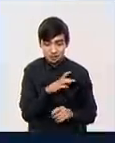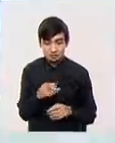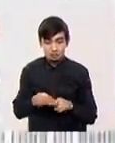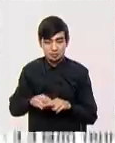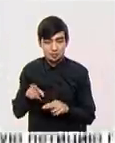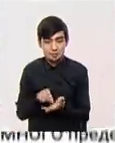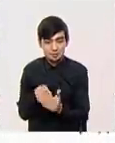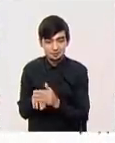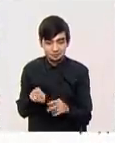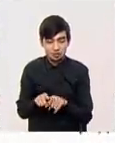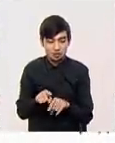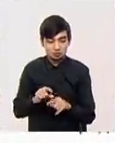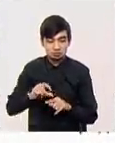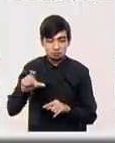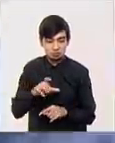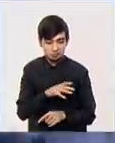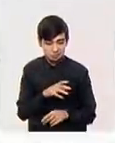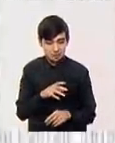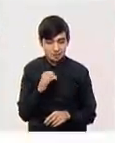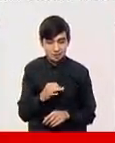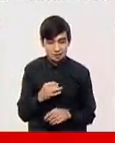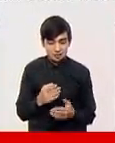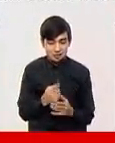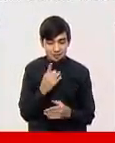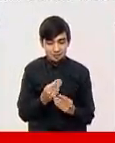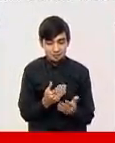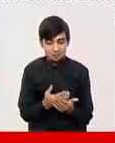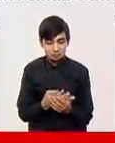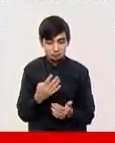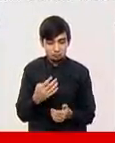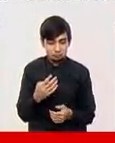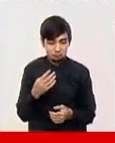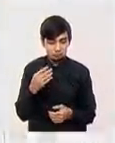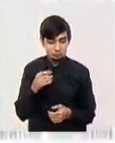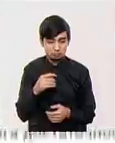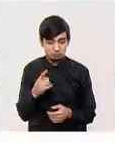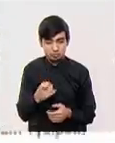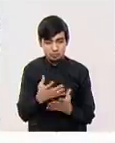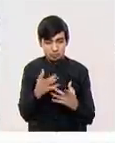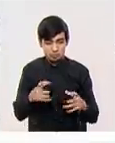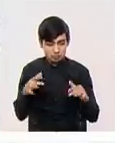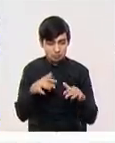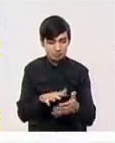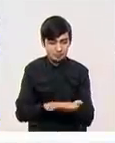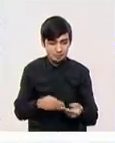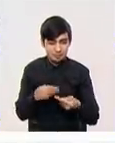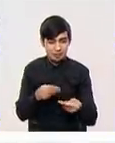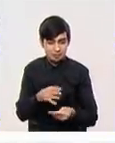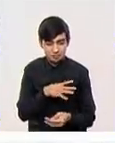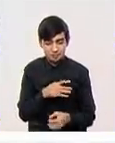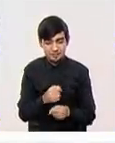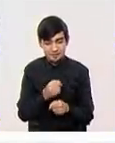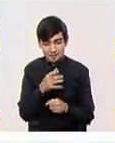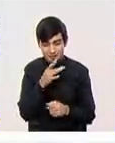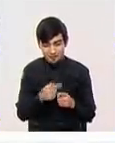қорының кеңселеріне күн сайын жүздеген адам ағылып, бір тәулікте 40.000-нан астам қазақстандық ақшасын пайдалануға өтініш берген. Халықтың дені аз